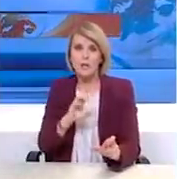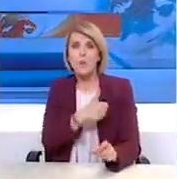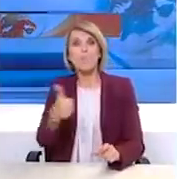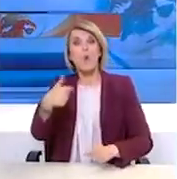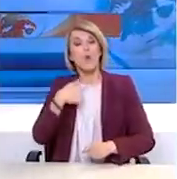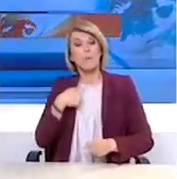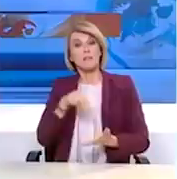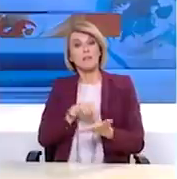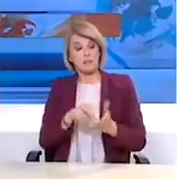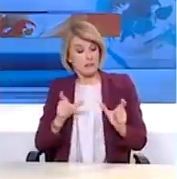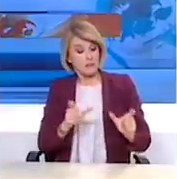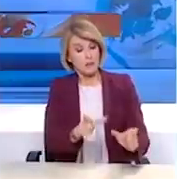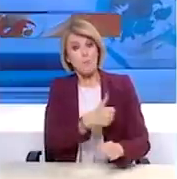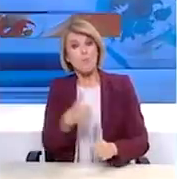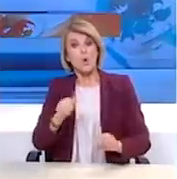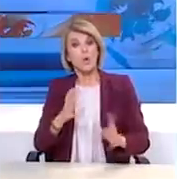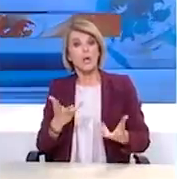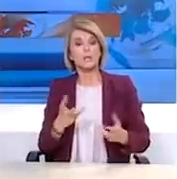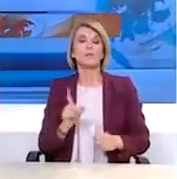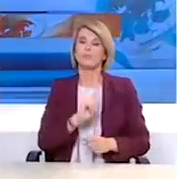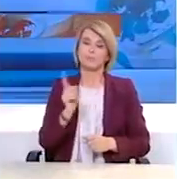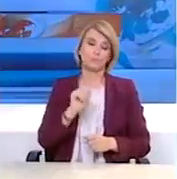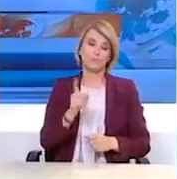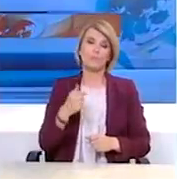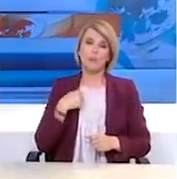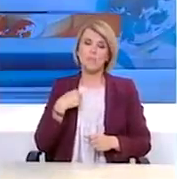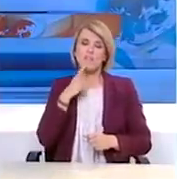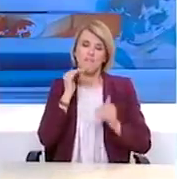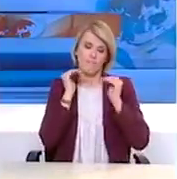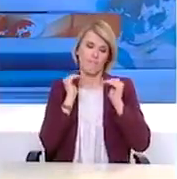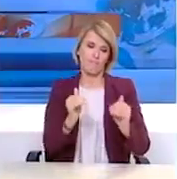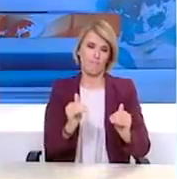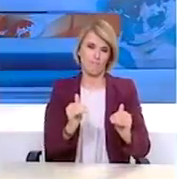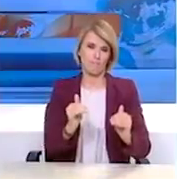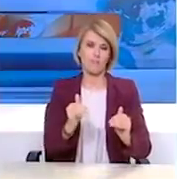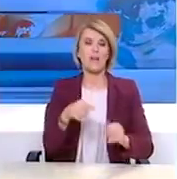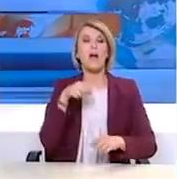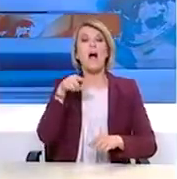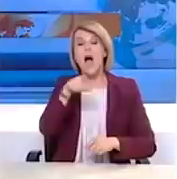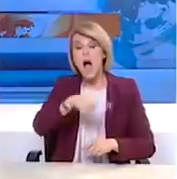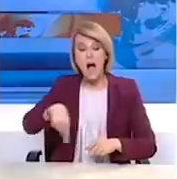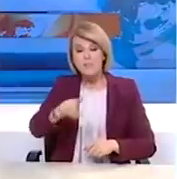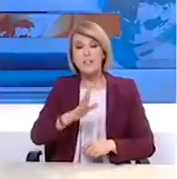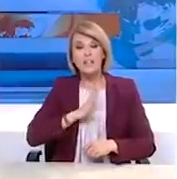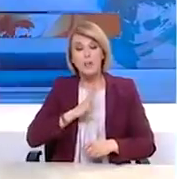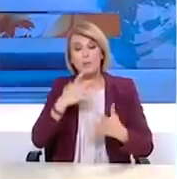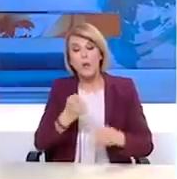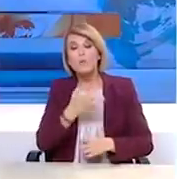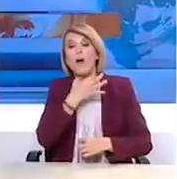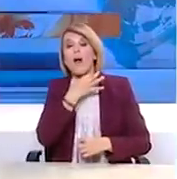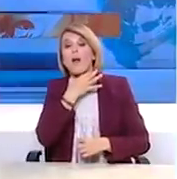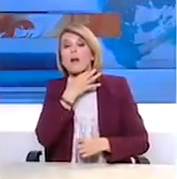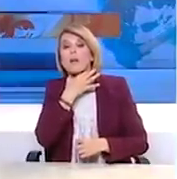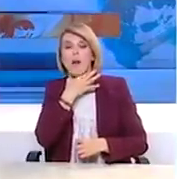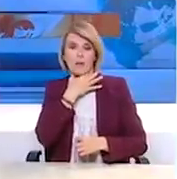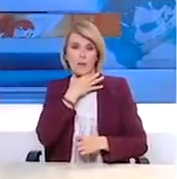Δεν έρχονται να ανατρέψουν την γενική εικόνα που έχουμε τόσο ο καθηγητής όσο και εγώ για ανθρώπους οι οποίοι πραγματικά έχουν ανάγκη